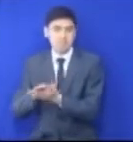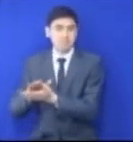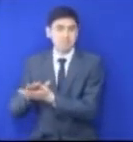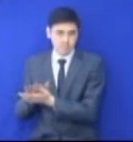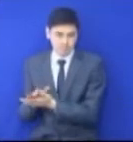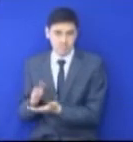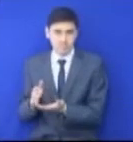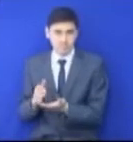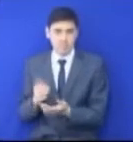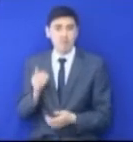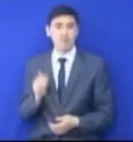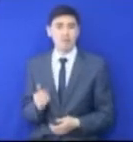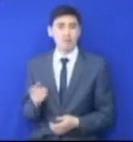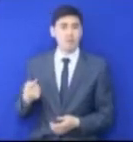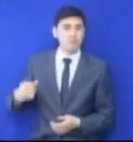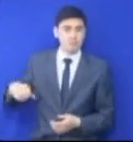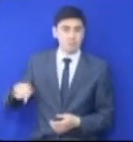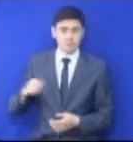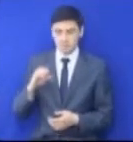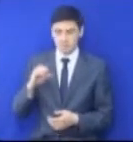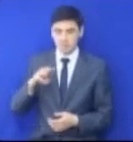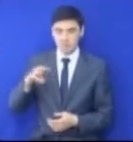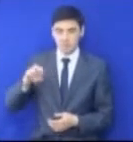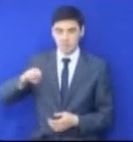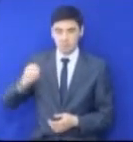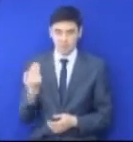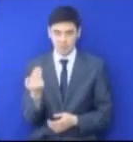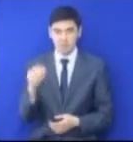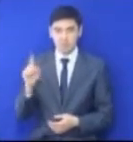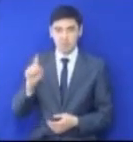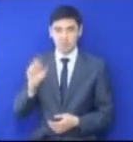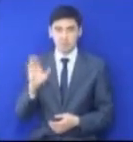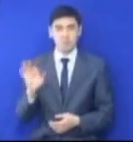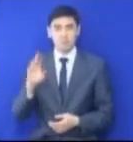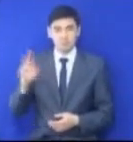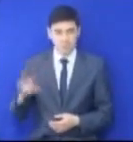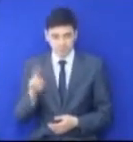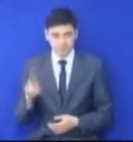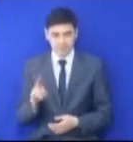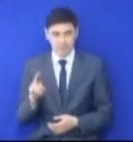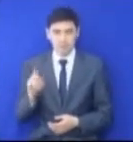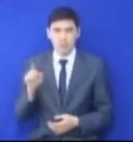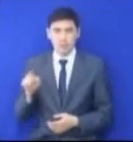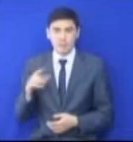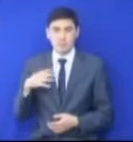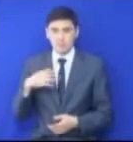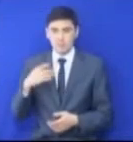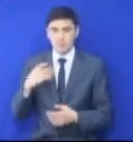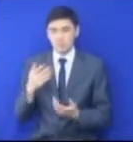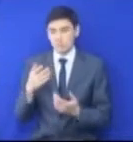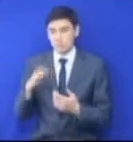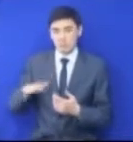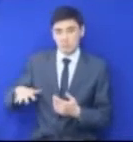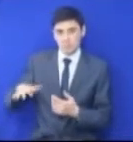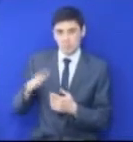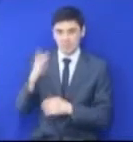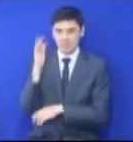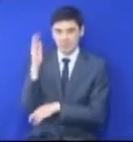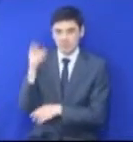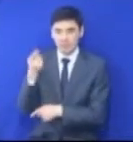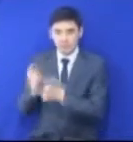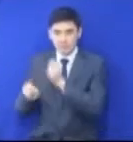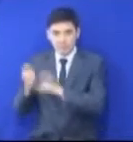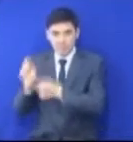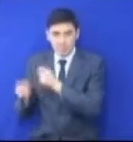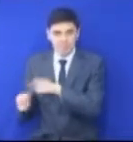Предприниматели у нас приняли активное участие. Семь наш завод очень хорошо прибрались. Они даже сделали побелку на своей территории. Также малый